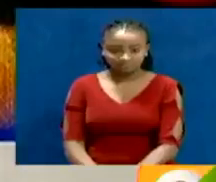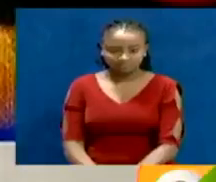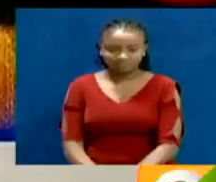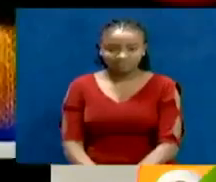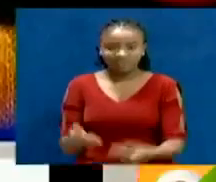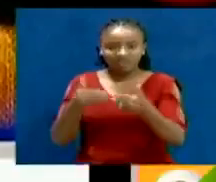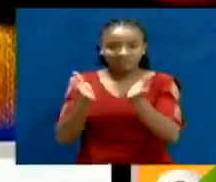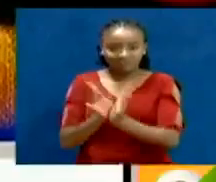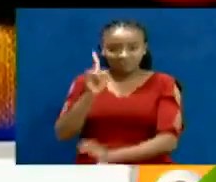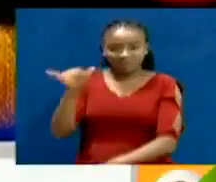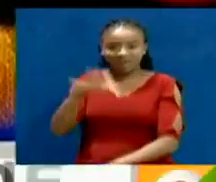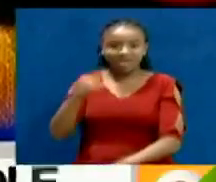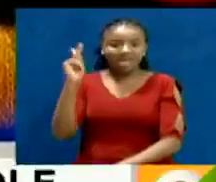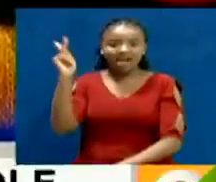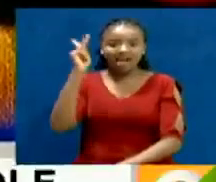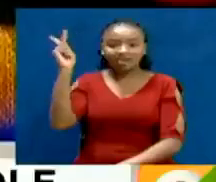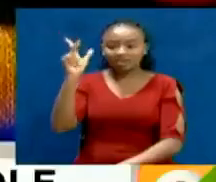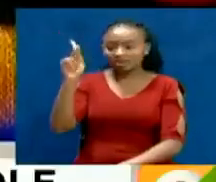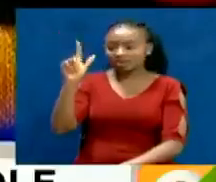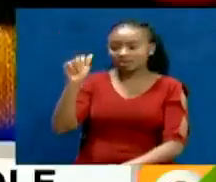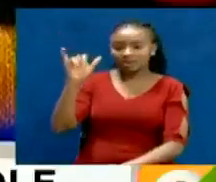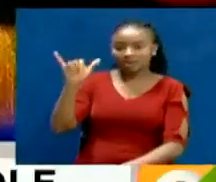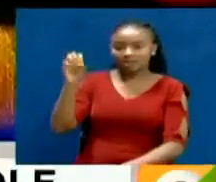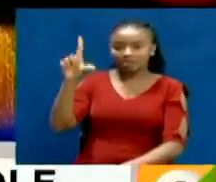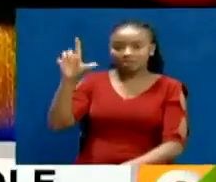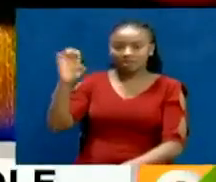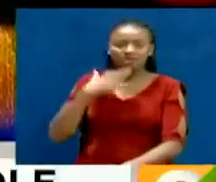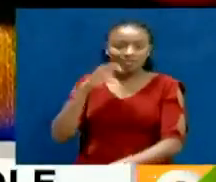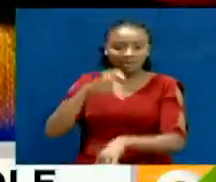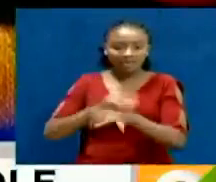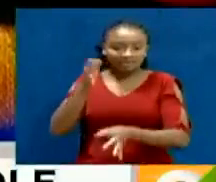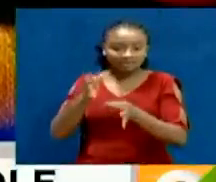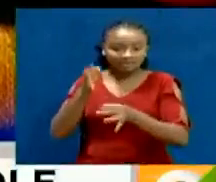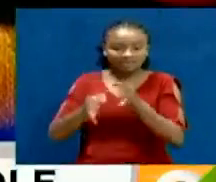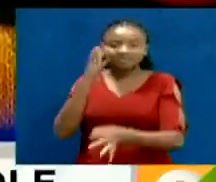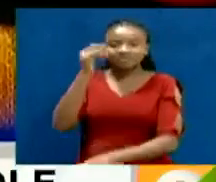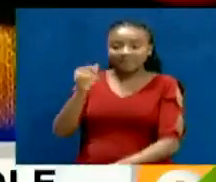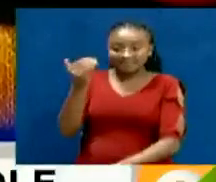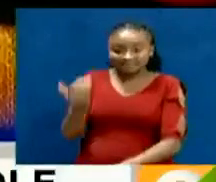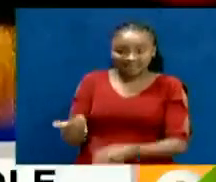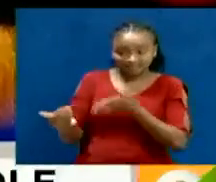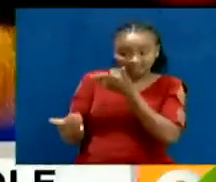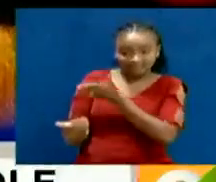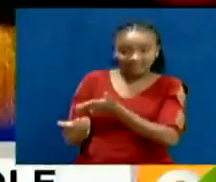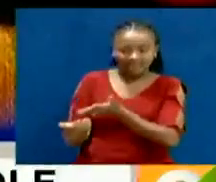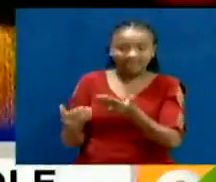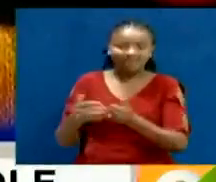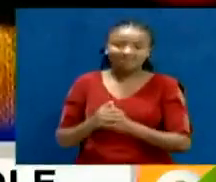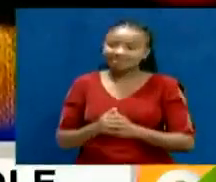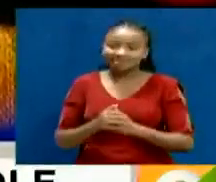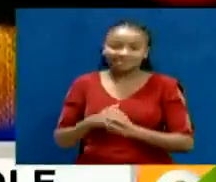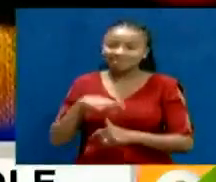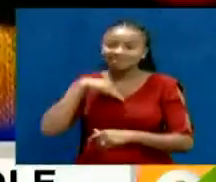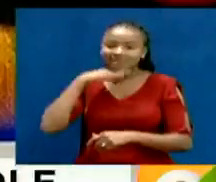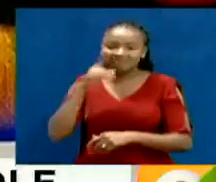Hayo ni kwamba familia moja katika mtaa wa Kayole inatafuta haki baada ya mwanao wa miaka 8 kufariki katika hali ya